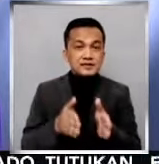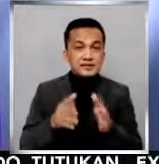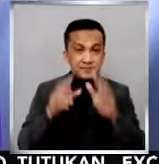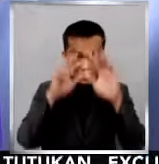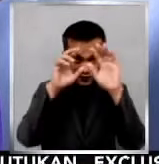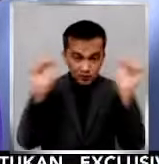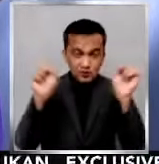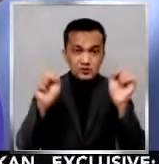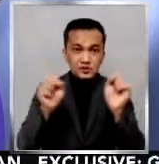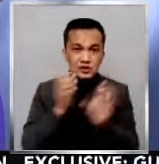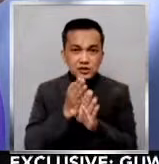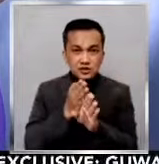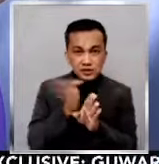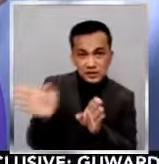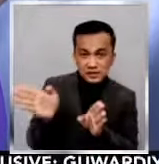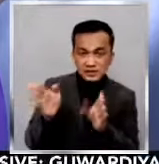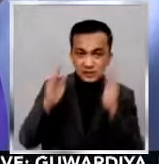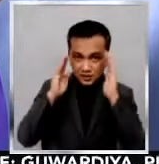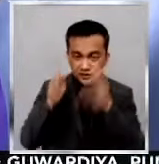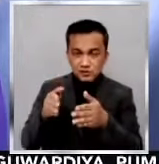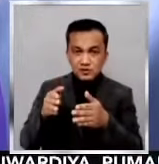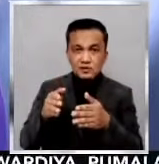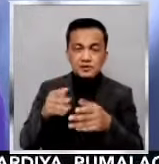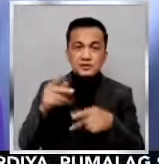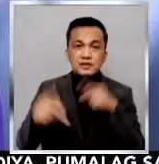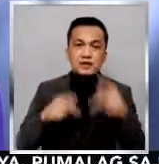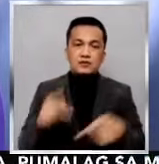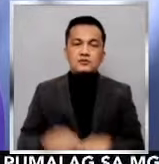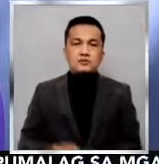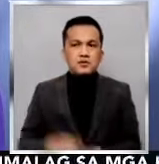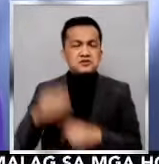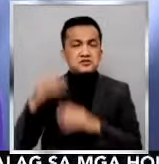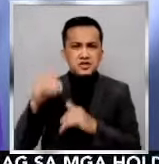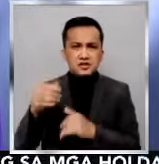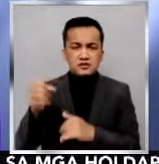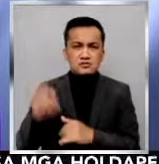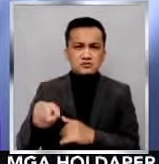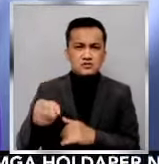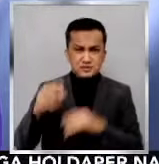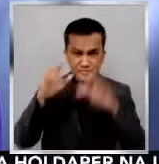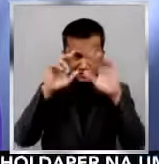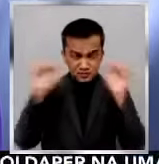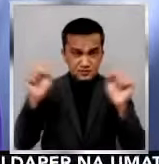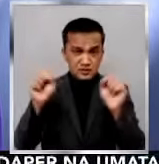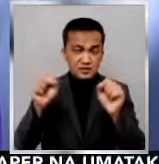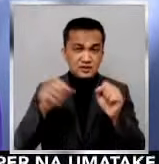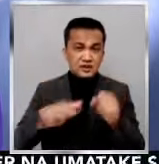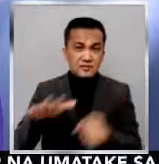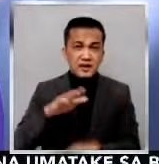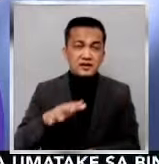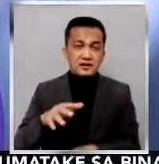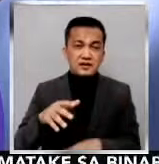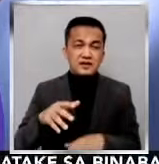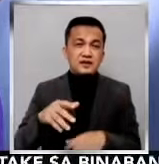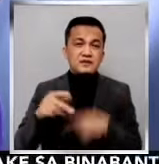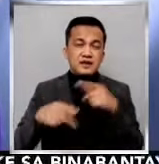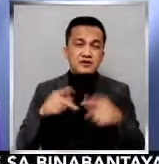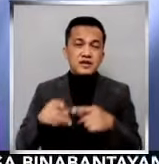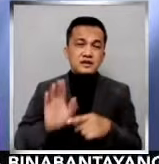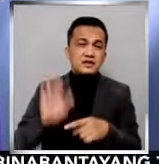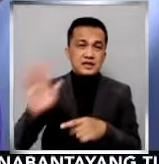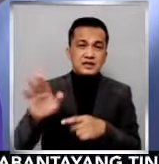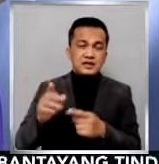ang atensyon ng publiko. At sana raw, utusan na lang ng Pangulo ang mga tauhan niya na sumagot sa pagdinig ng